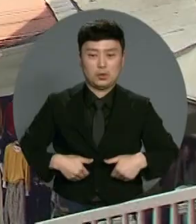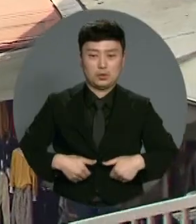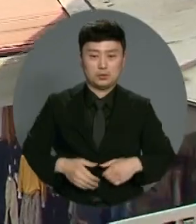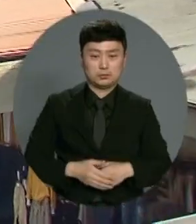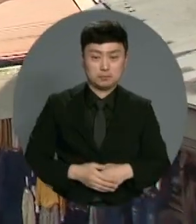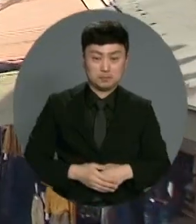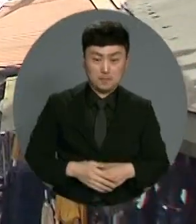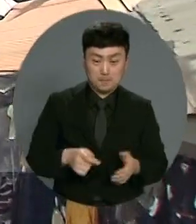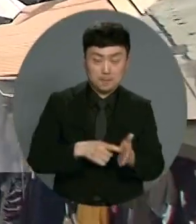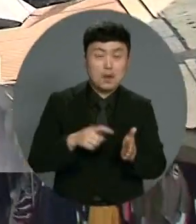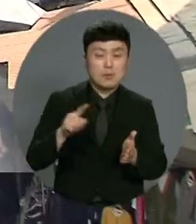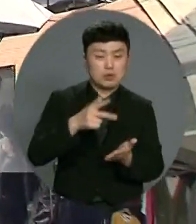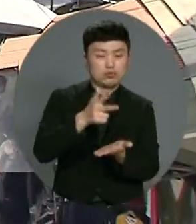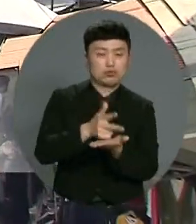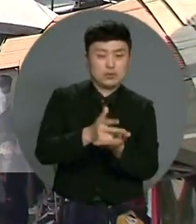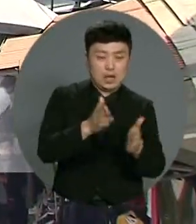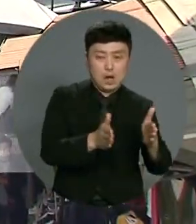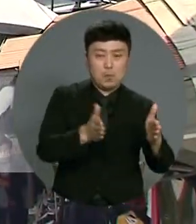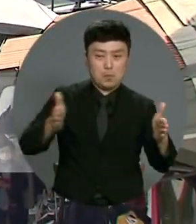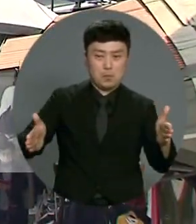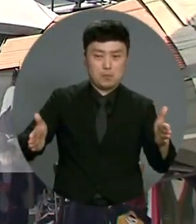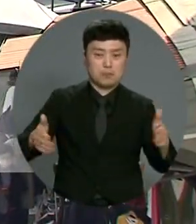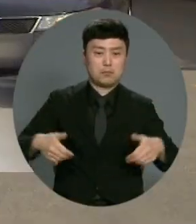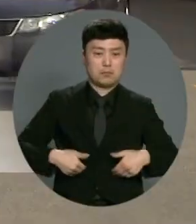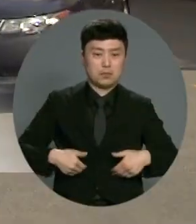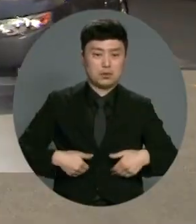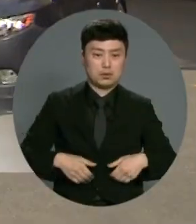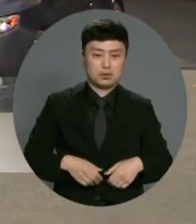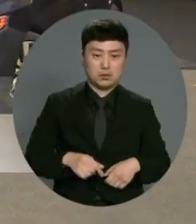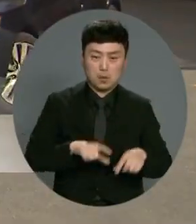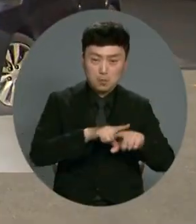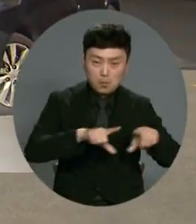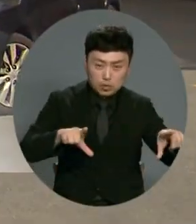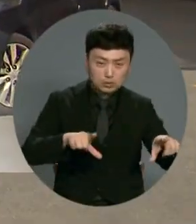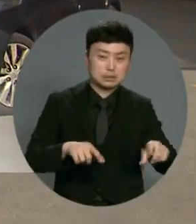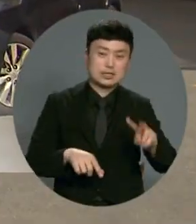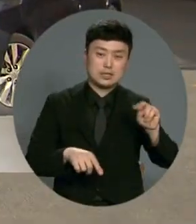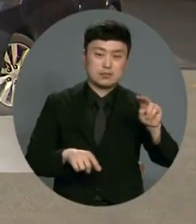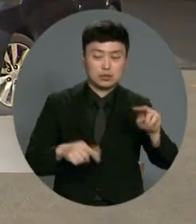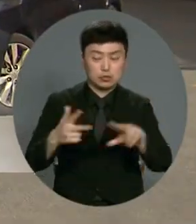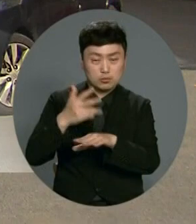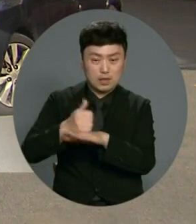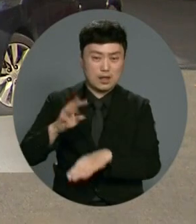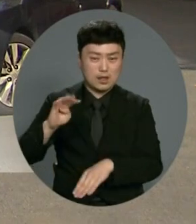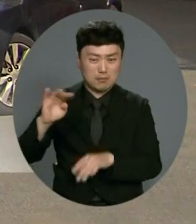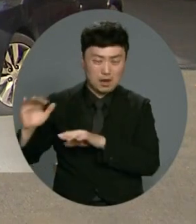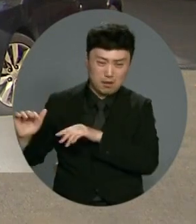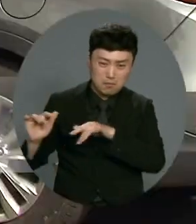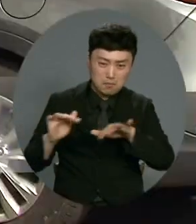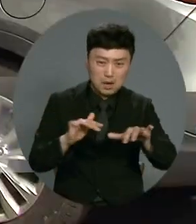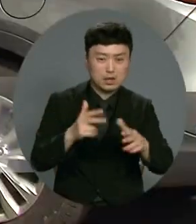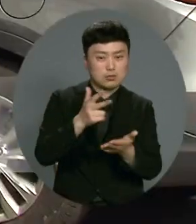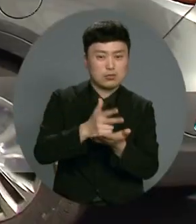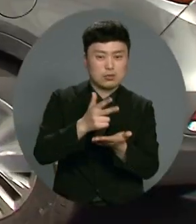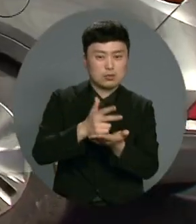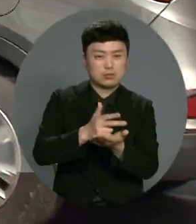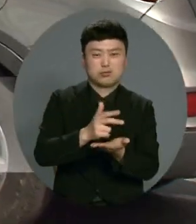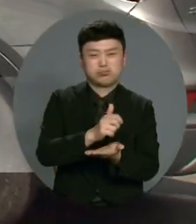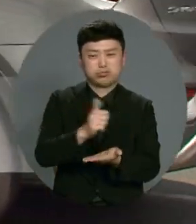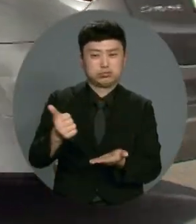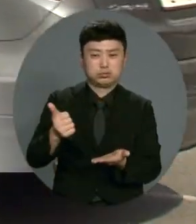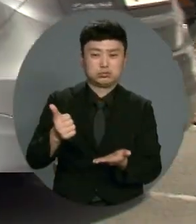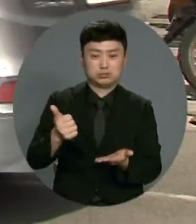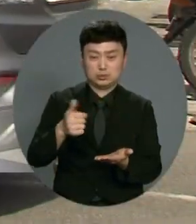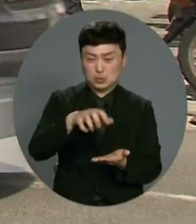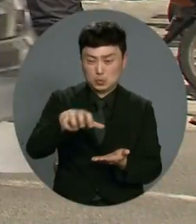가장 시급한 건 주차 공간을 확보하는 것. 평일에는 2만 명, 주말에는 4만 명 넘는 사람들이 몰리지만 주차 공간은